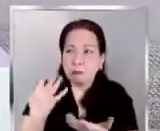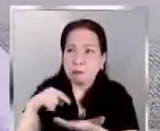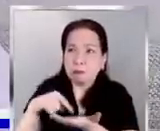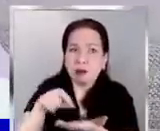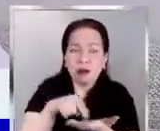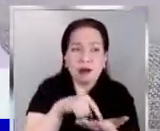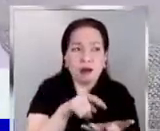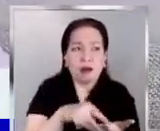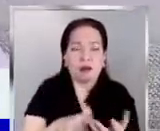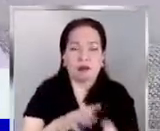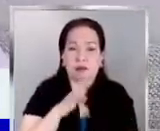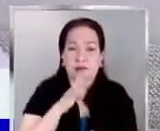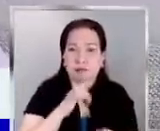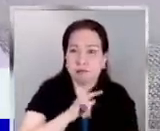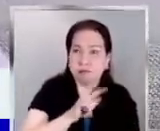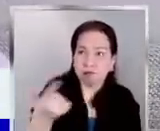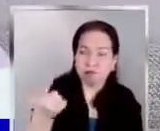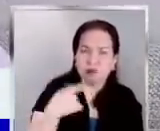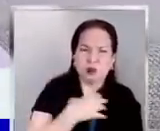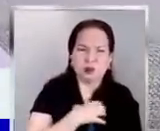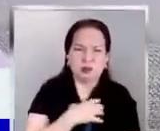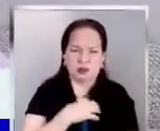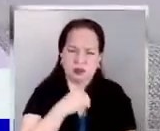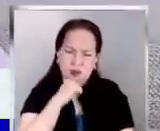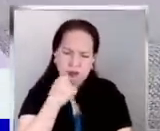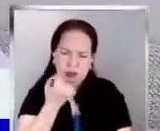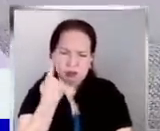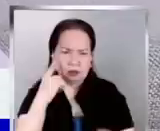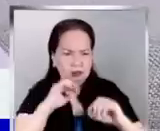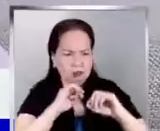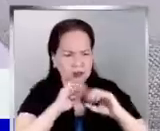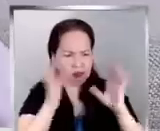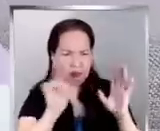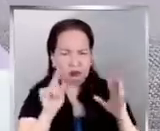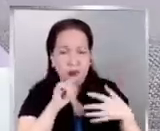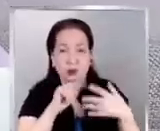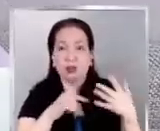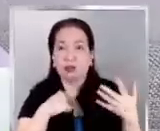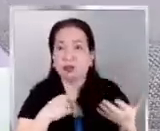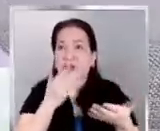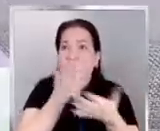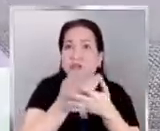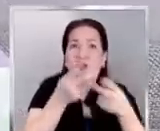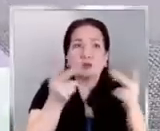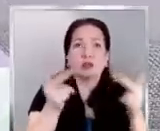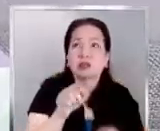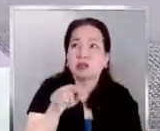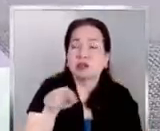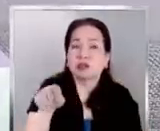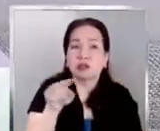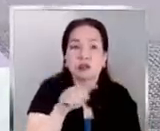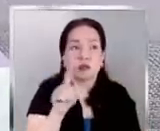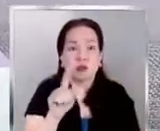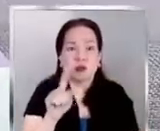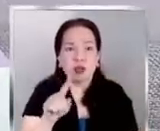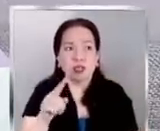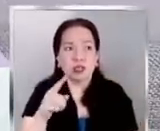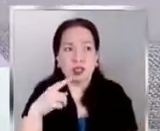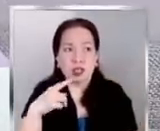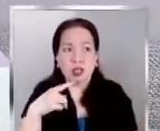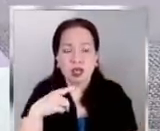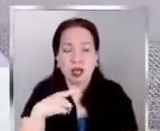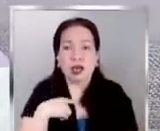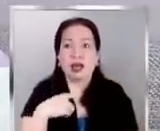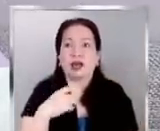kaming makitang linaw dahil pumunta po kami doon sa area. Ang naandun po, aso lang po yung guard doon sa